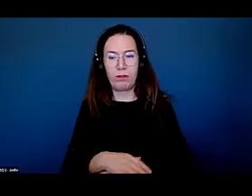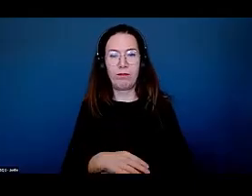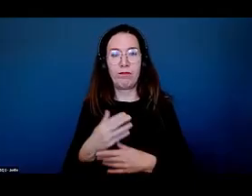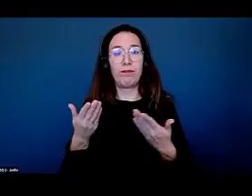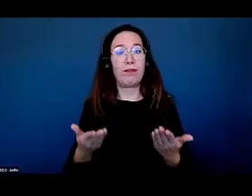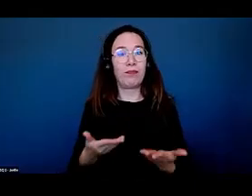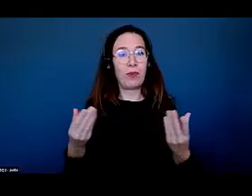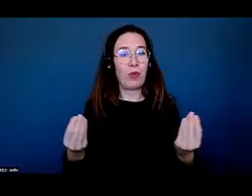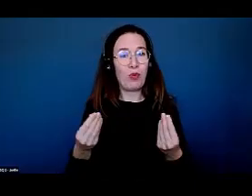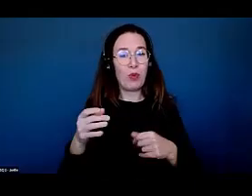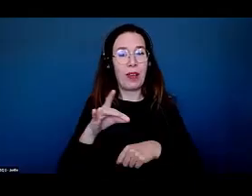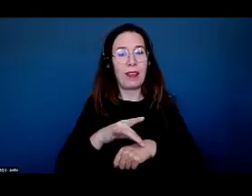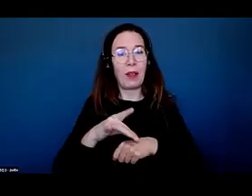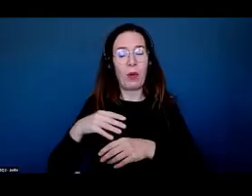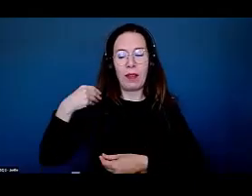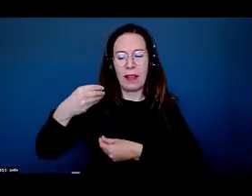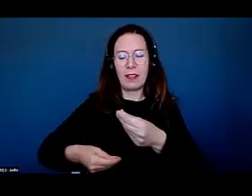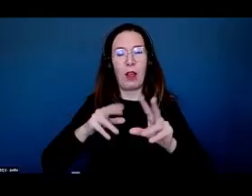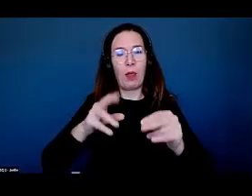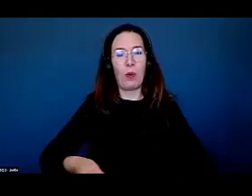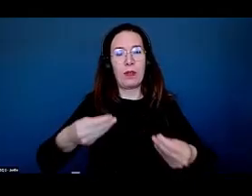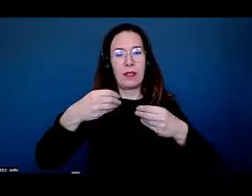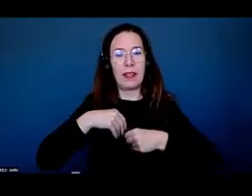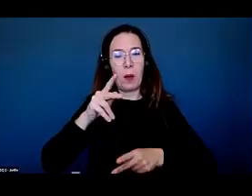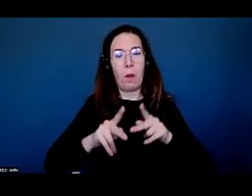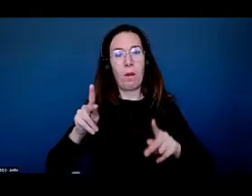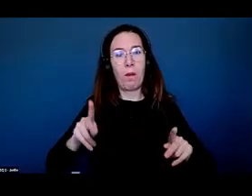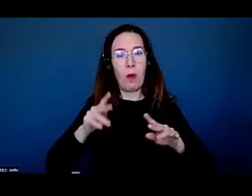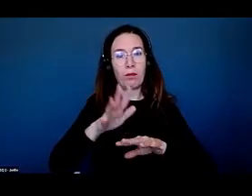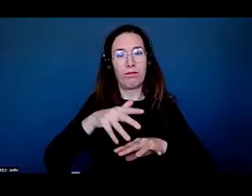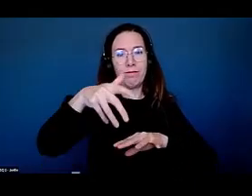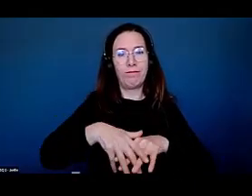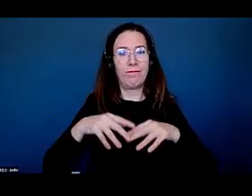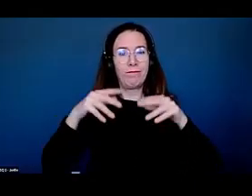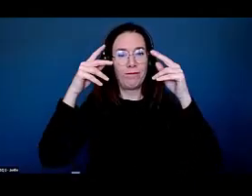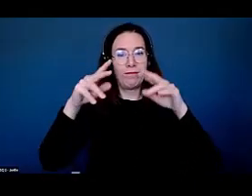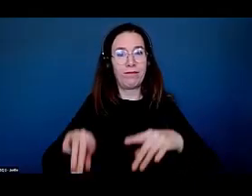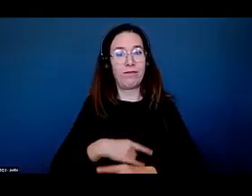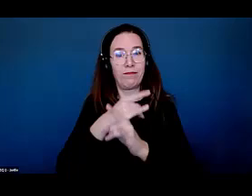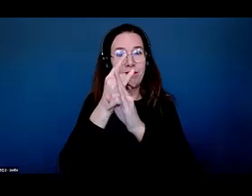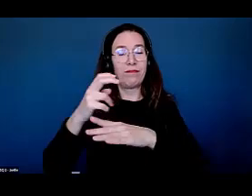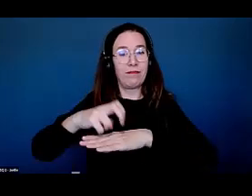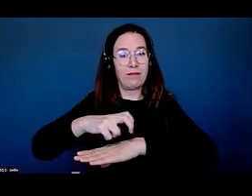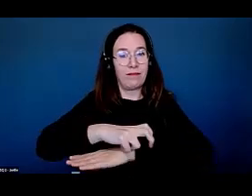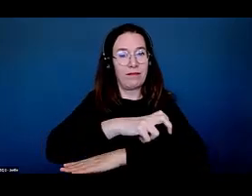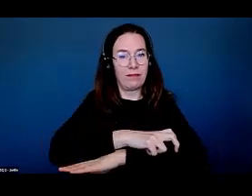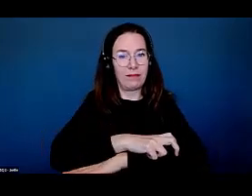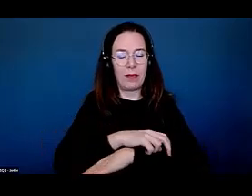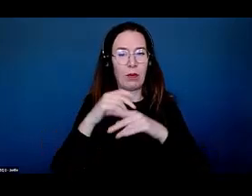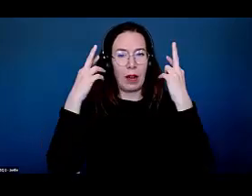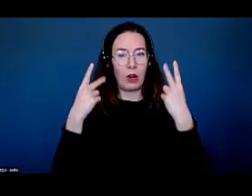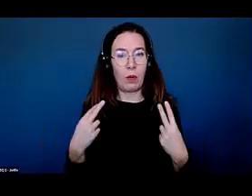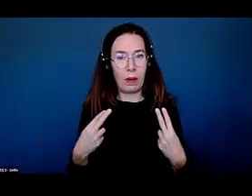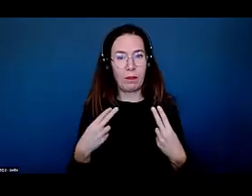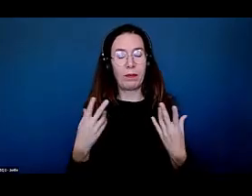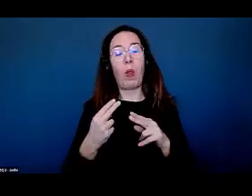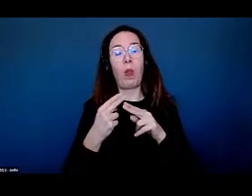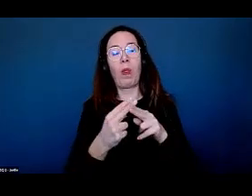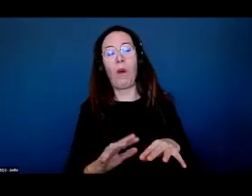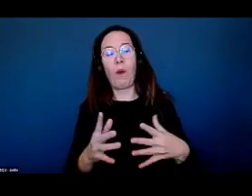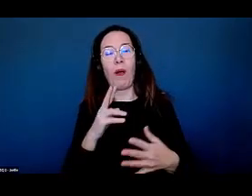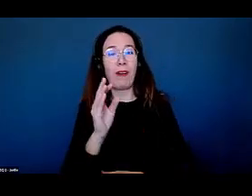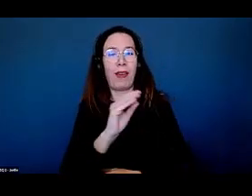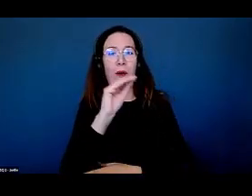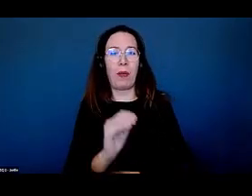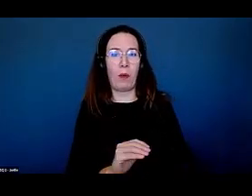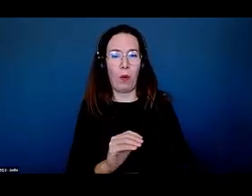lui. Je me joins à vous virtuellement aujourd'hui depuis les territoires traditionnels et non cédés du peuple algonquin, connu sous le nom colonial